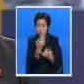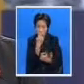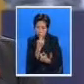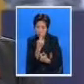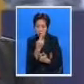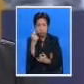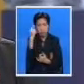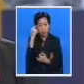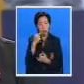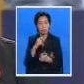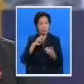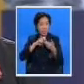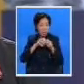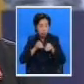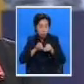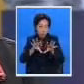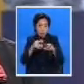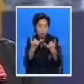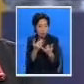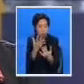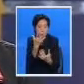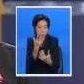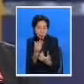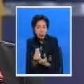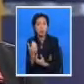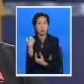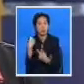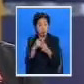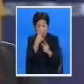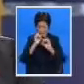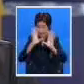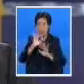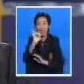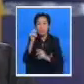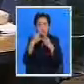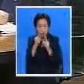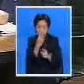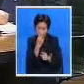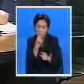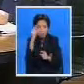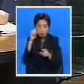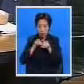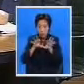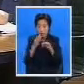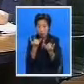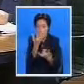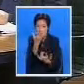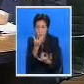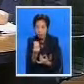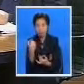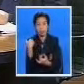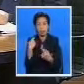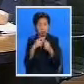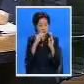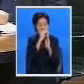จะเริ่มเบาลงนะครับยังไม่ชัดเจนขนาดนั้นนะครับแต่อย่างน้อยนี่ไม่ใช่ขาขึ้นแต่ว่าในหลายพื้นที่ในต่างจังหวัด